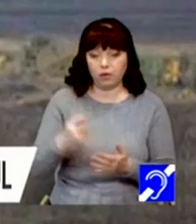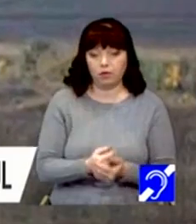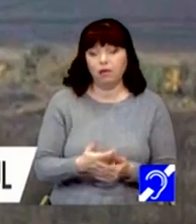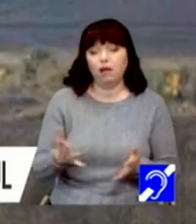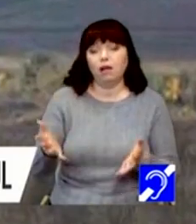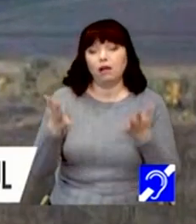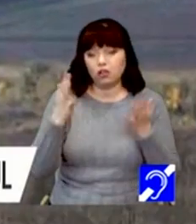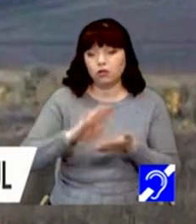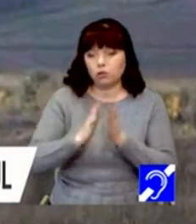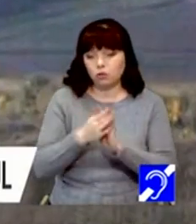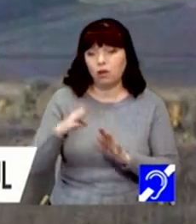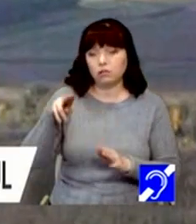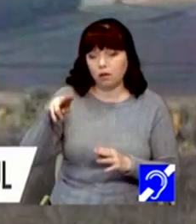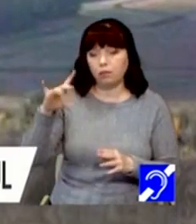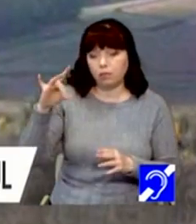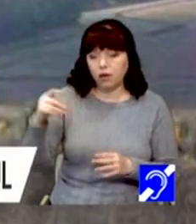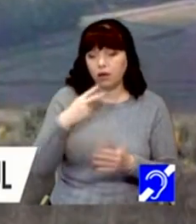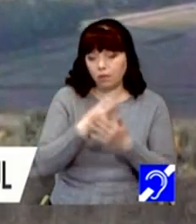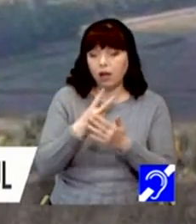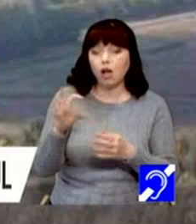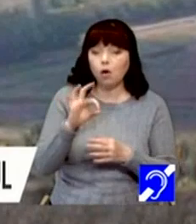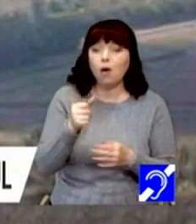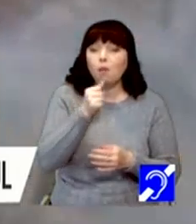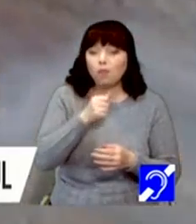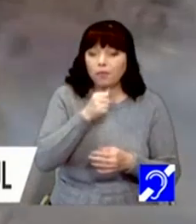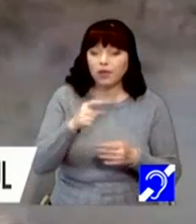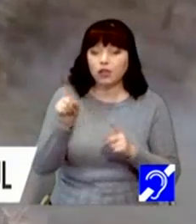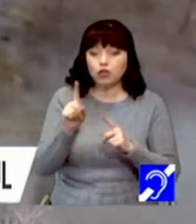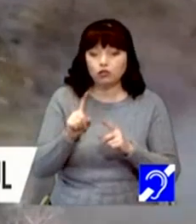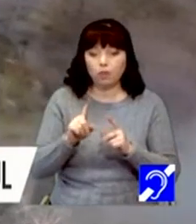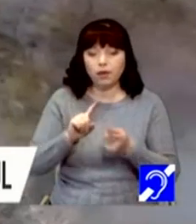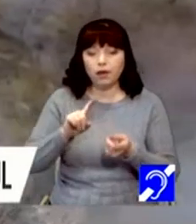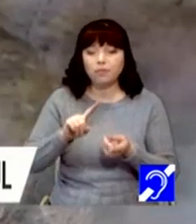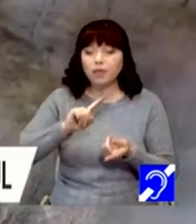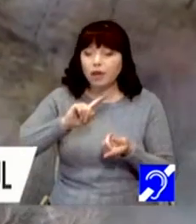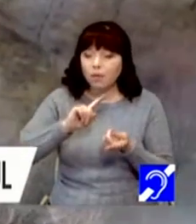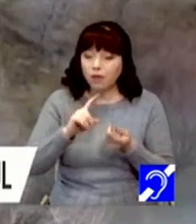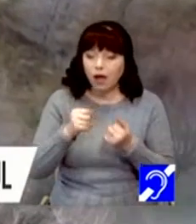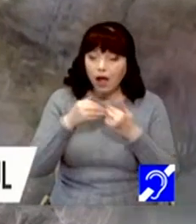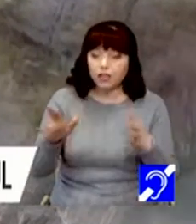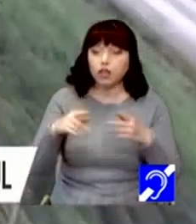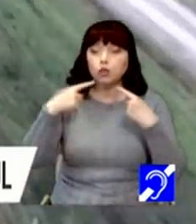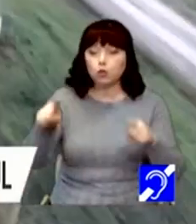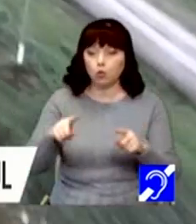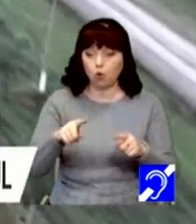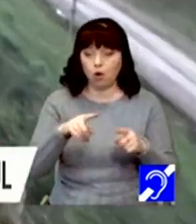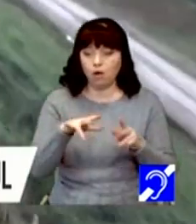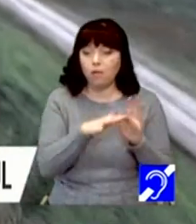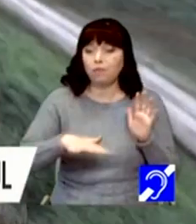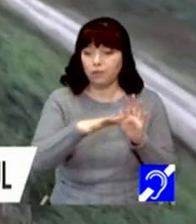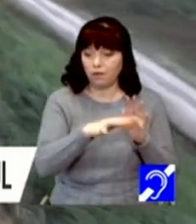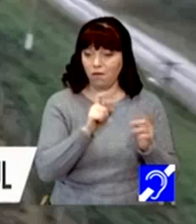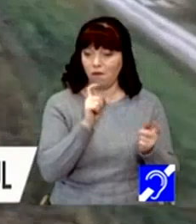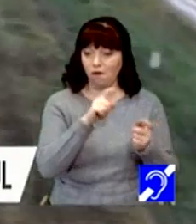dintre aveți arată o încercare de a se decide sau la se deschide un nou front of a deschide